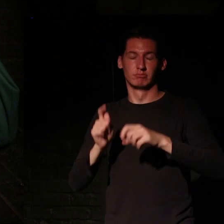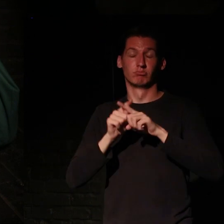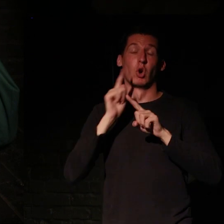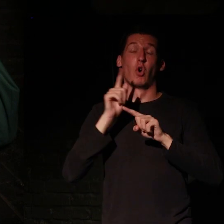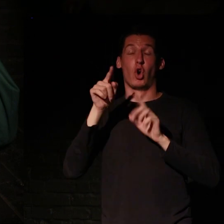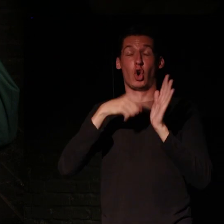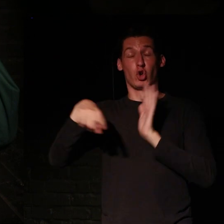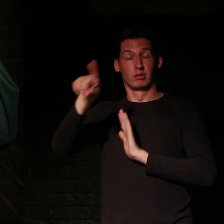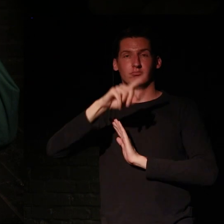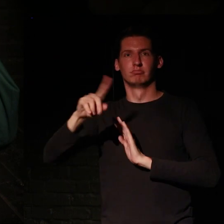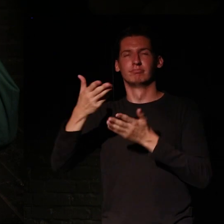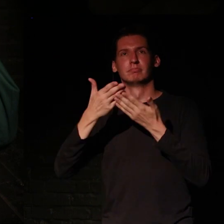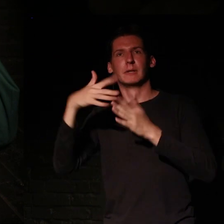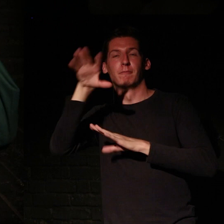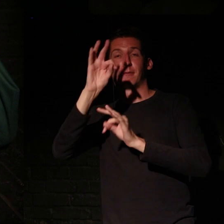które gdzieś tak